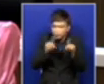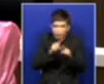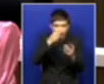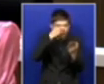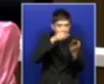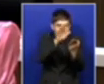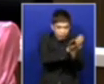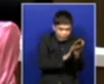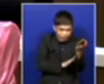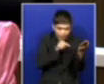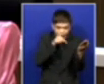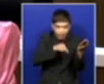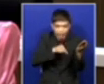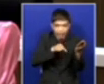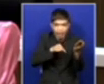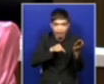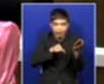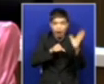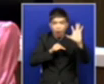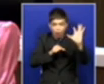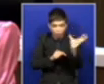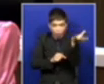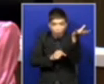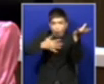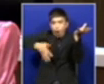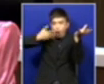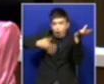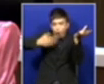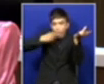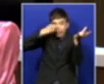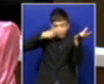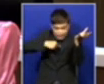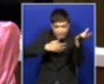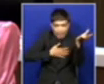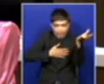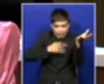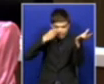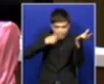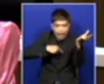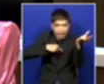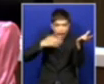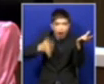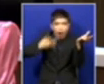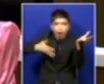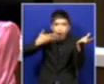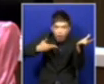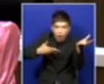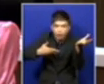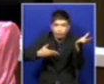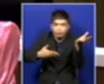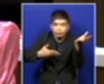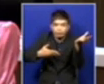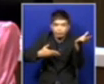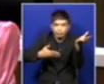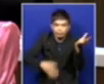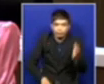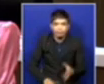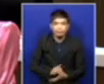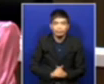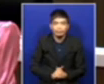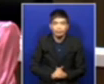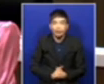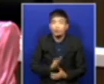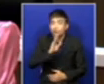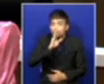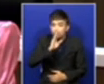กใกล้เส้นศูนย์สูตรของโลกท่านไปดูนี่ครับเพราะฉะนั้นประเด็นก็คือว่าพอ